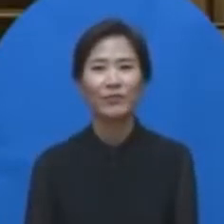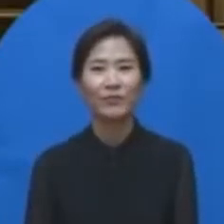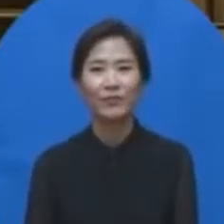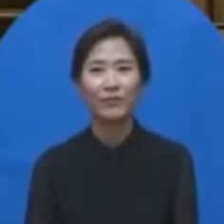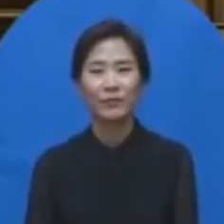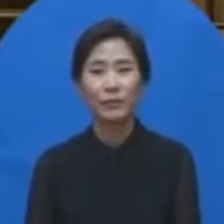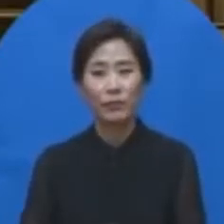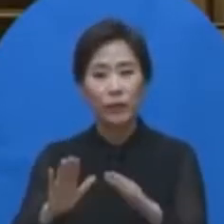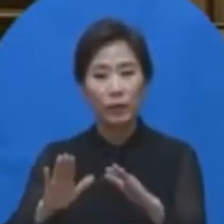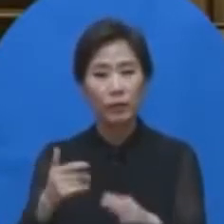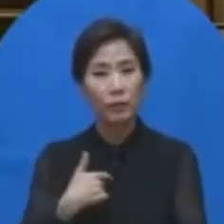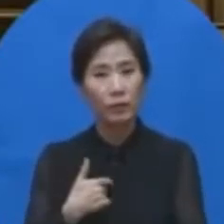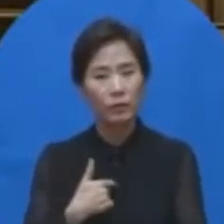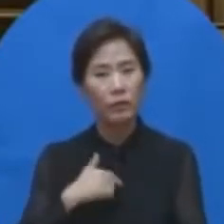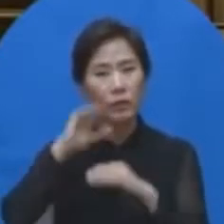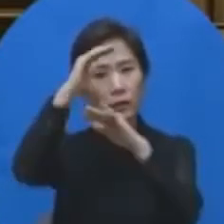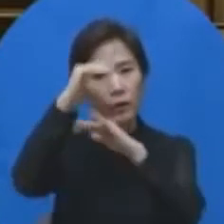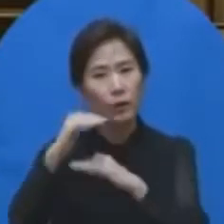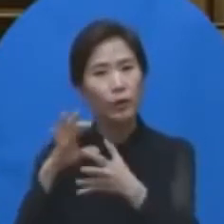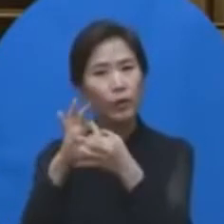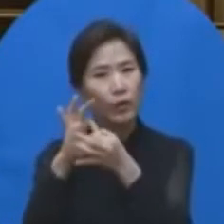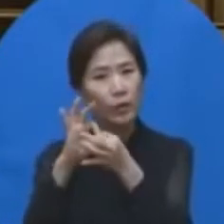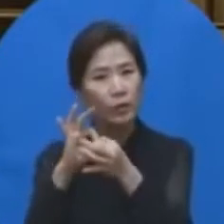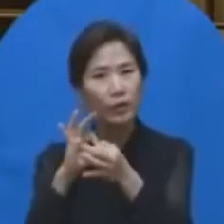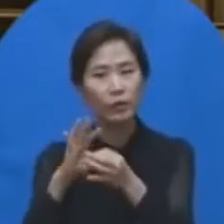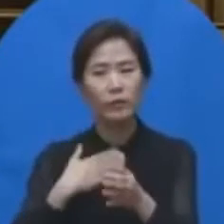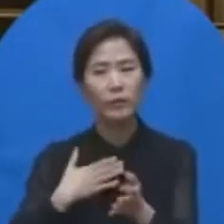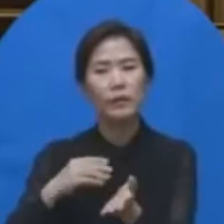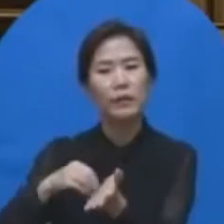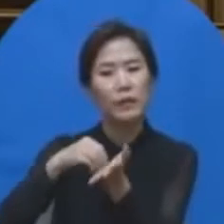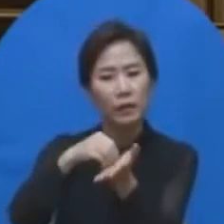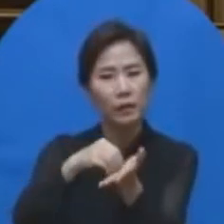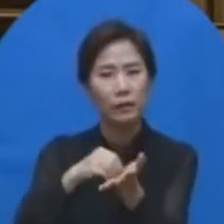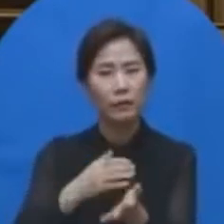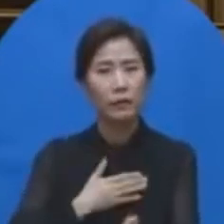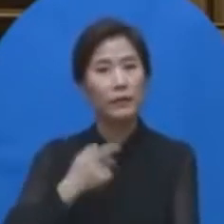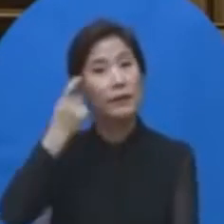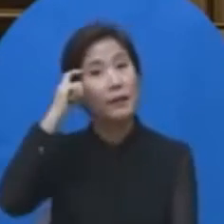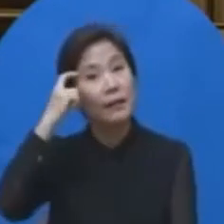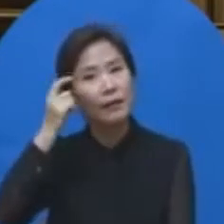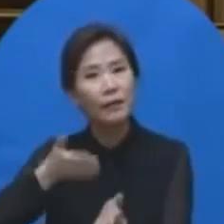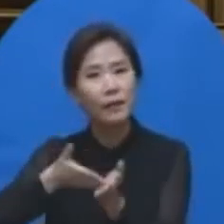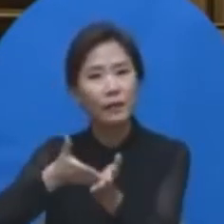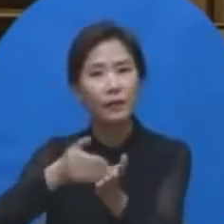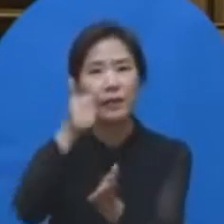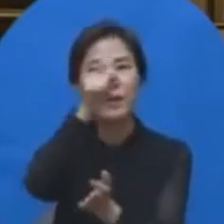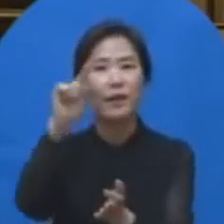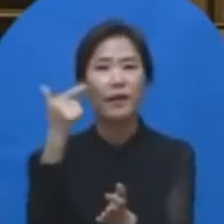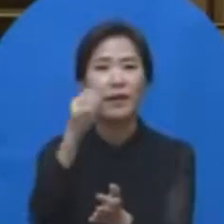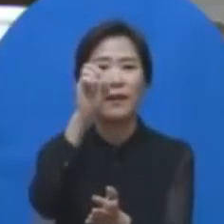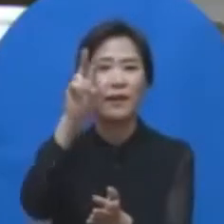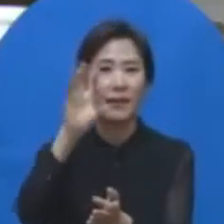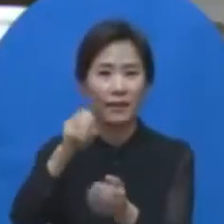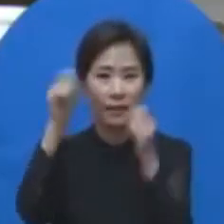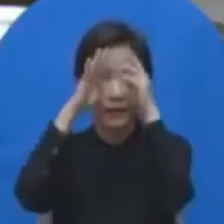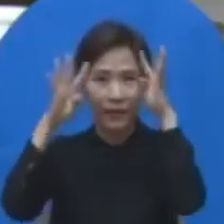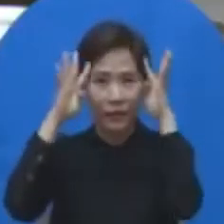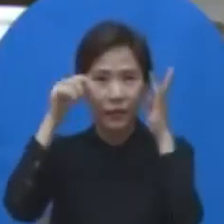저는 이 사건의 원고 측 참가인으로 의견을 진술할 한양대학교 강승태라고